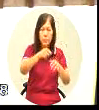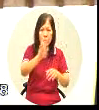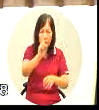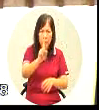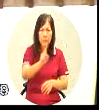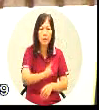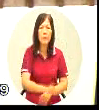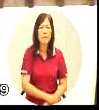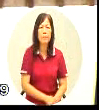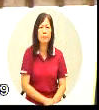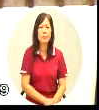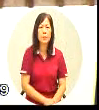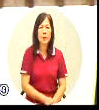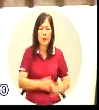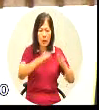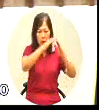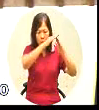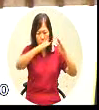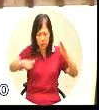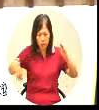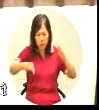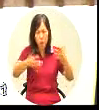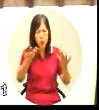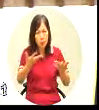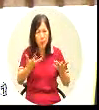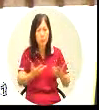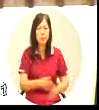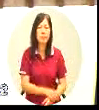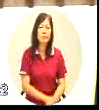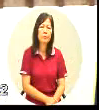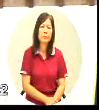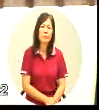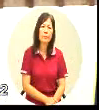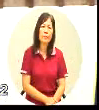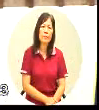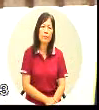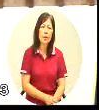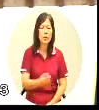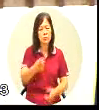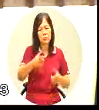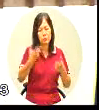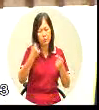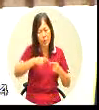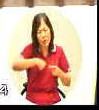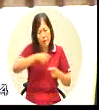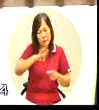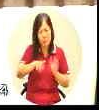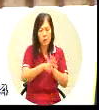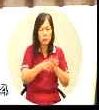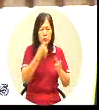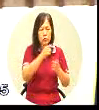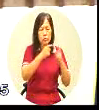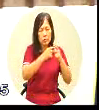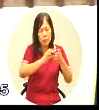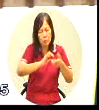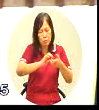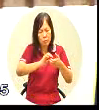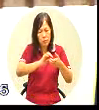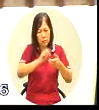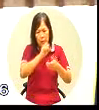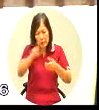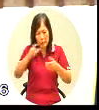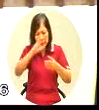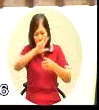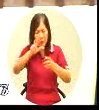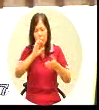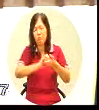那陡坡的问题，我想这起天然的啦，我们不要说人定胜天，我想这也不需要去做什么大